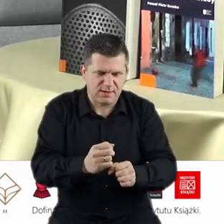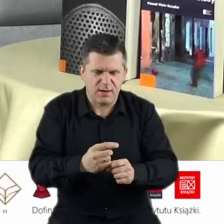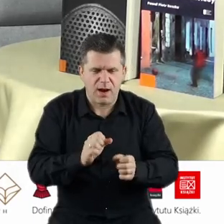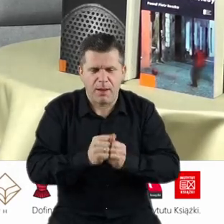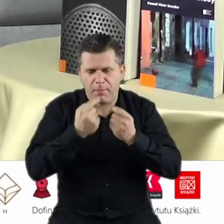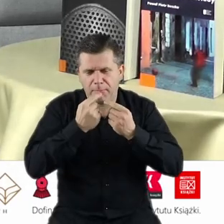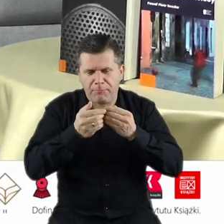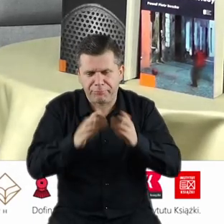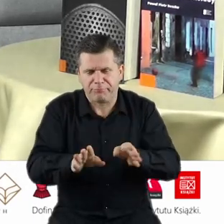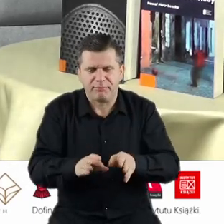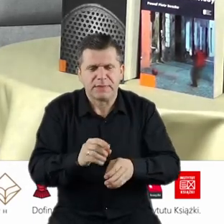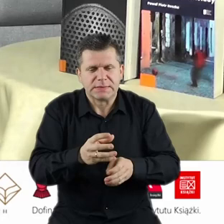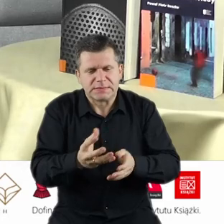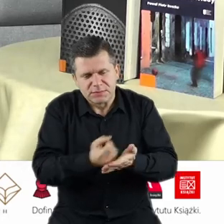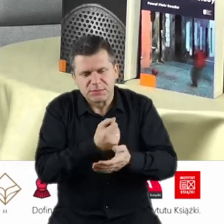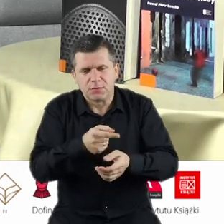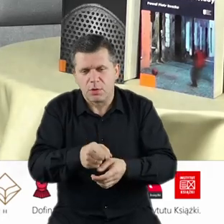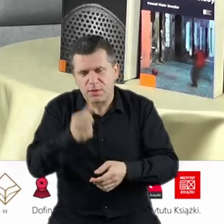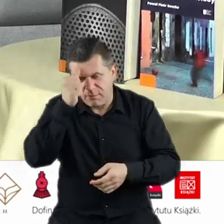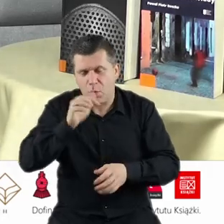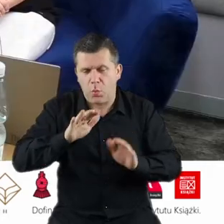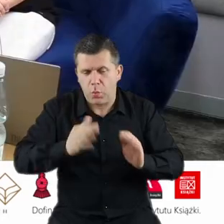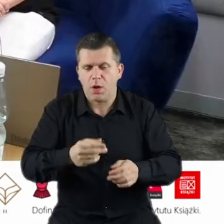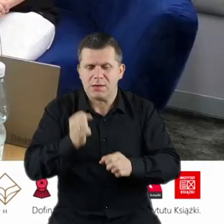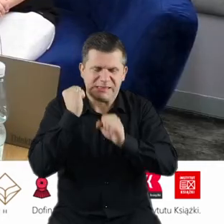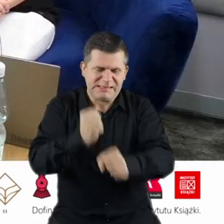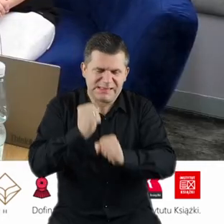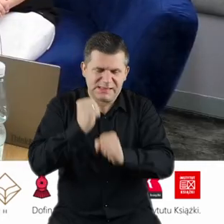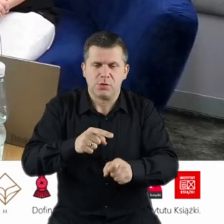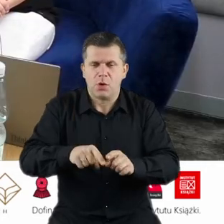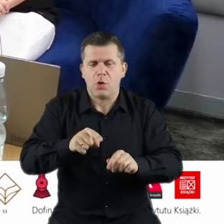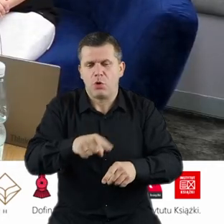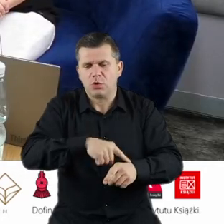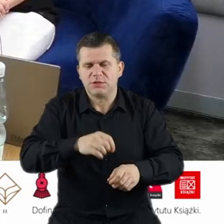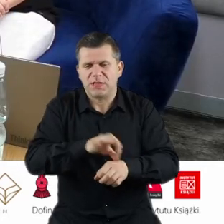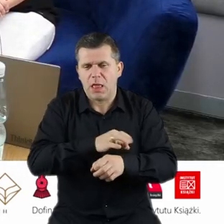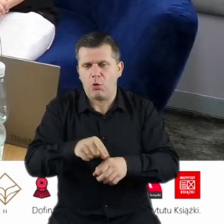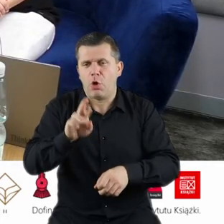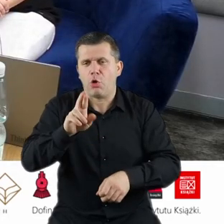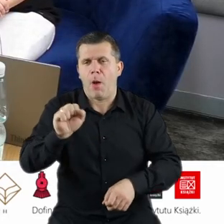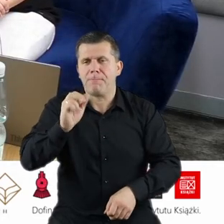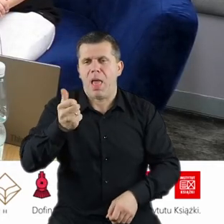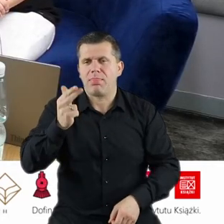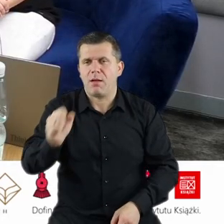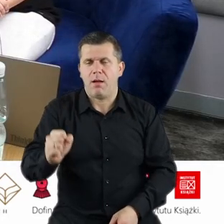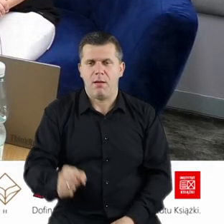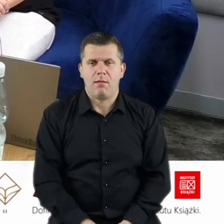te zwłoki. To właśnie te porąbane zwłoki to była rąbanka.